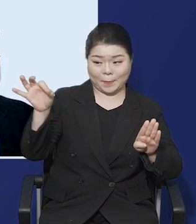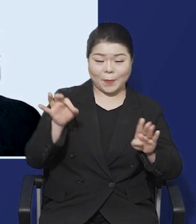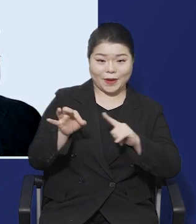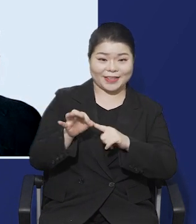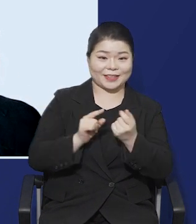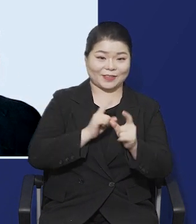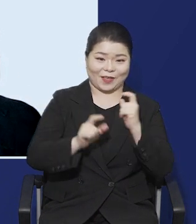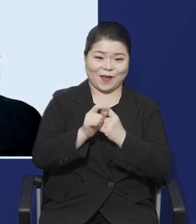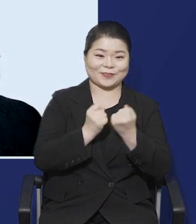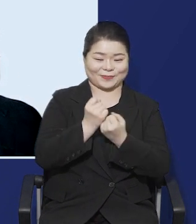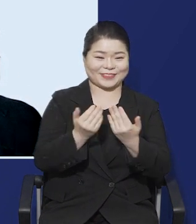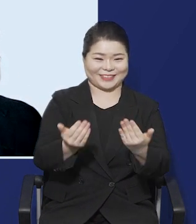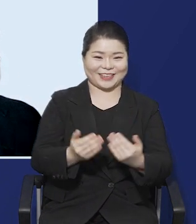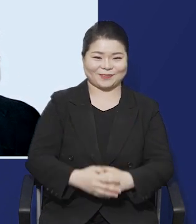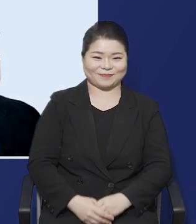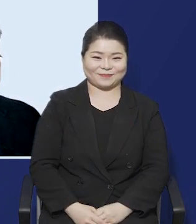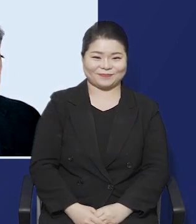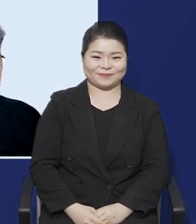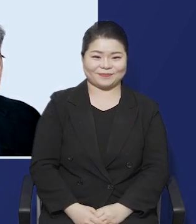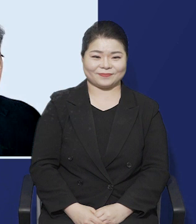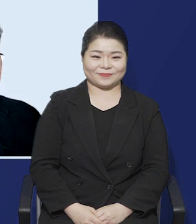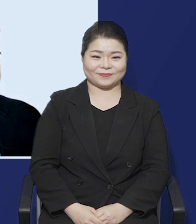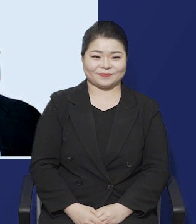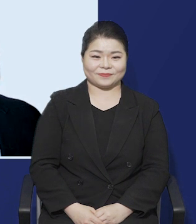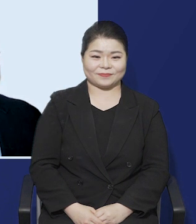대해서 간략히 설명을 드리겠습니다.